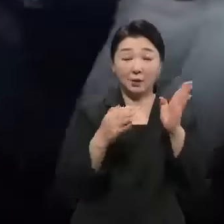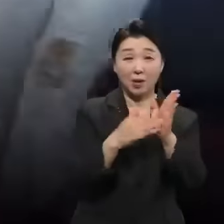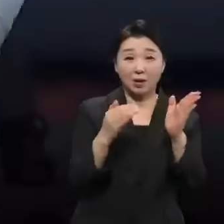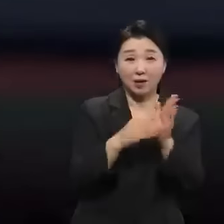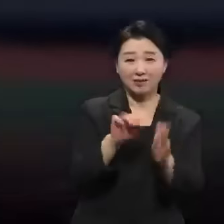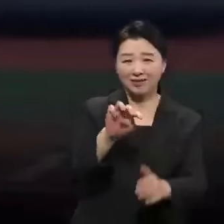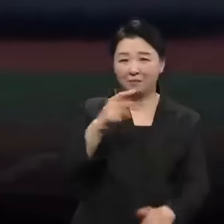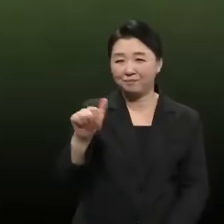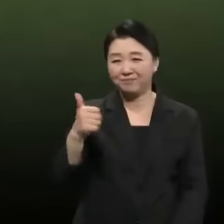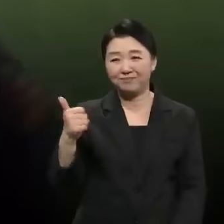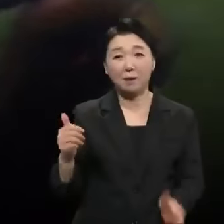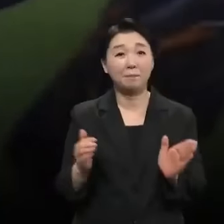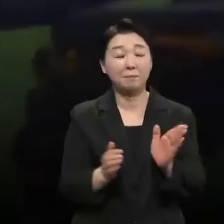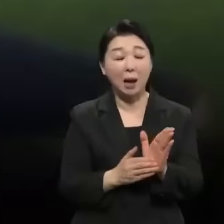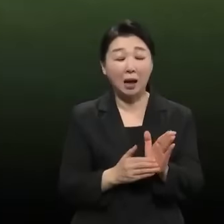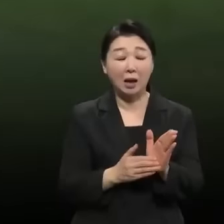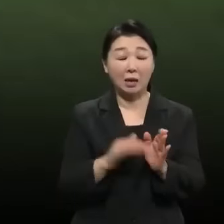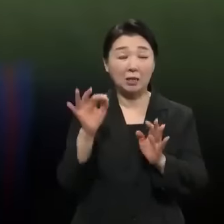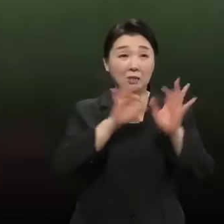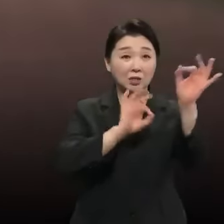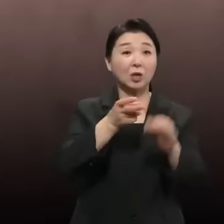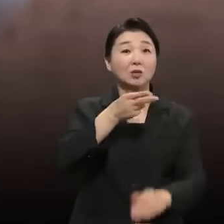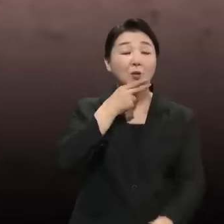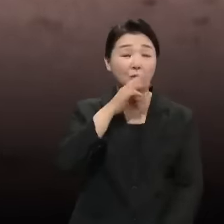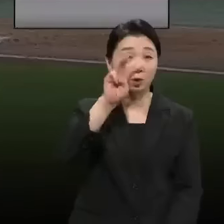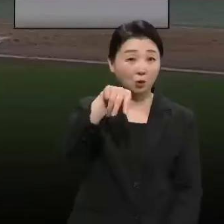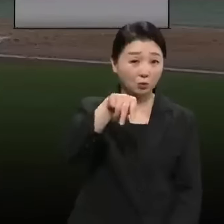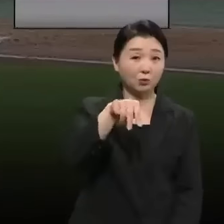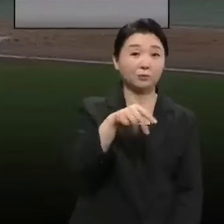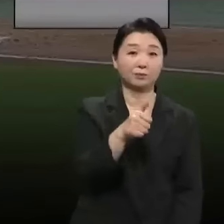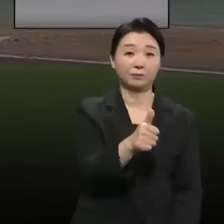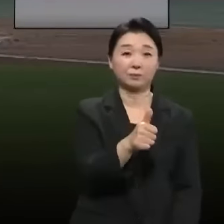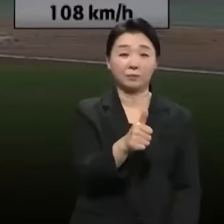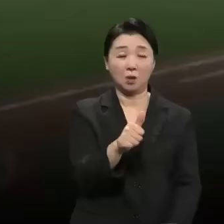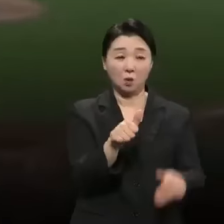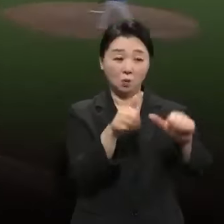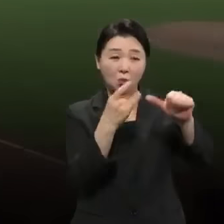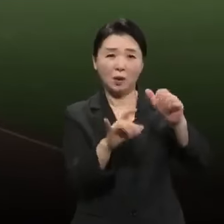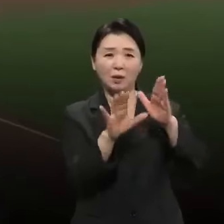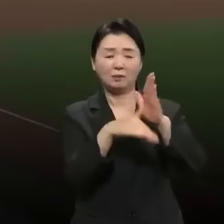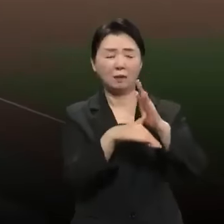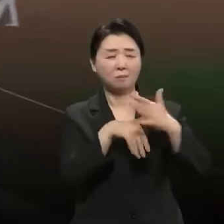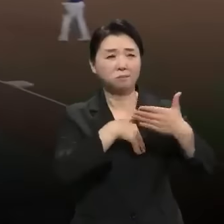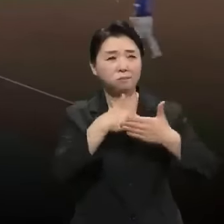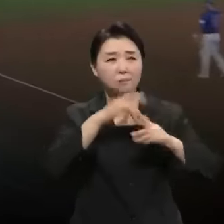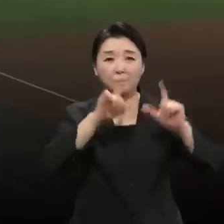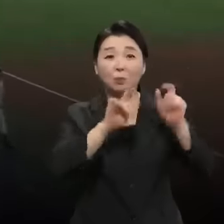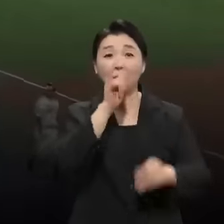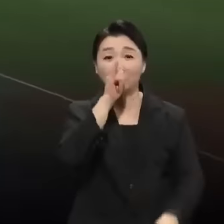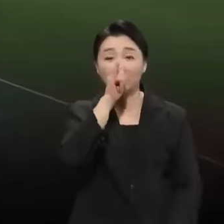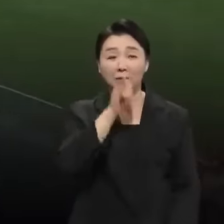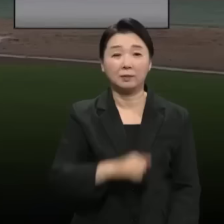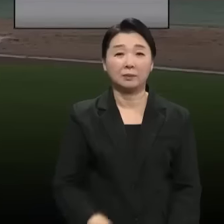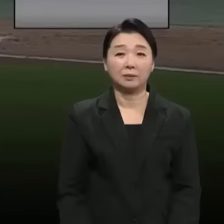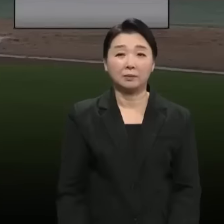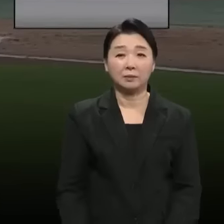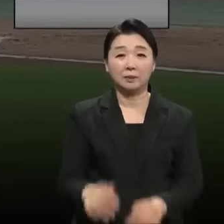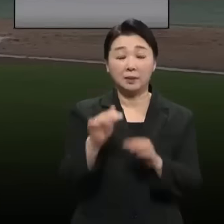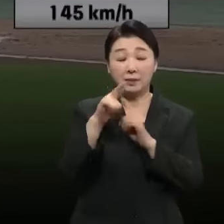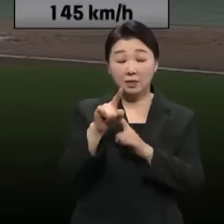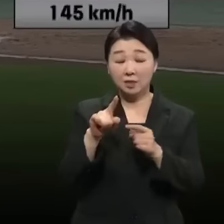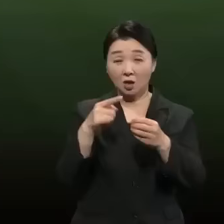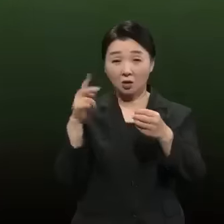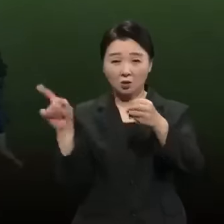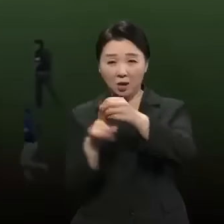삼진 퍼레이드와 함께 무실점 행진을 이어가던 유현진. 5회 들어 불안한 모습을 보였는데요. 이지영의